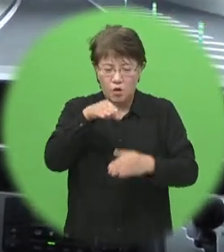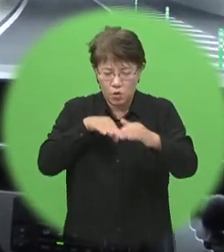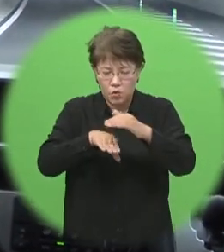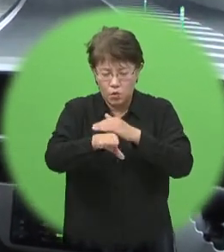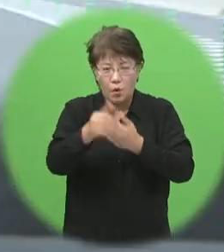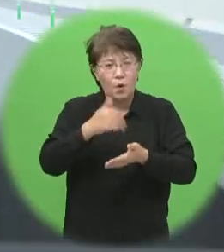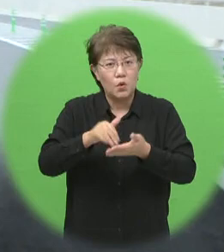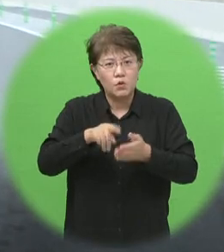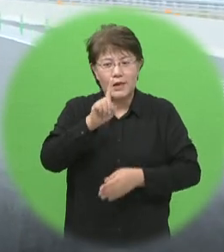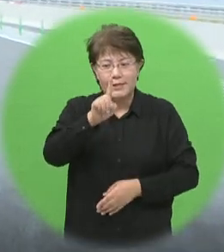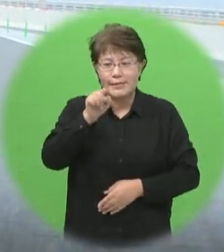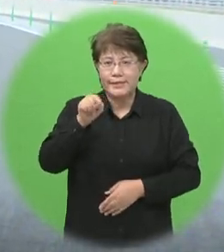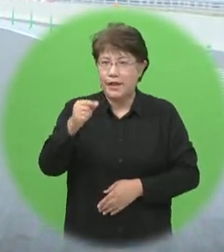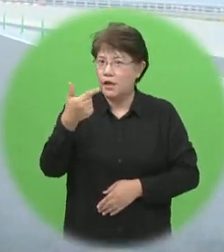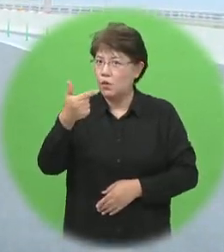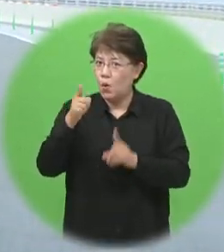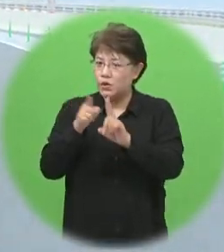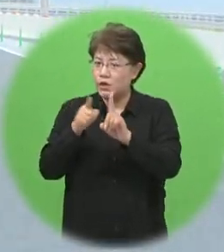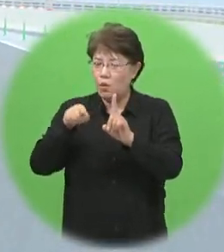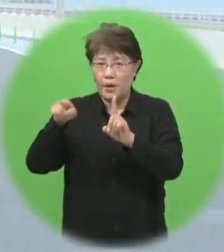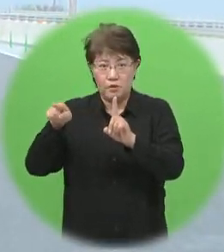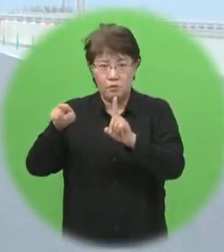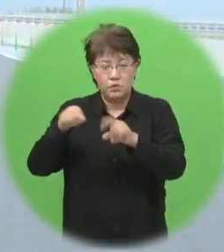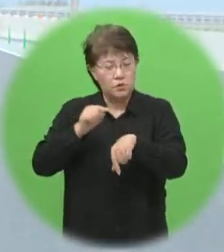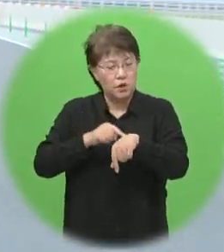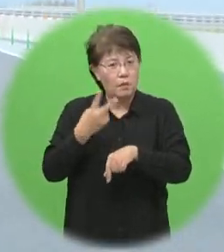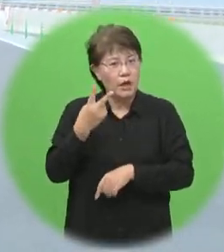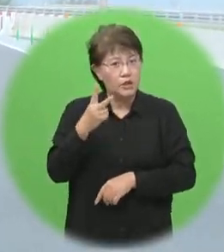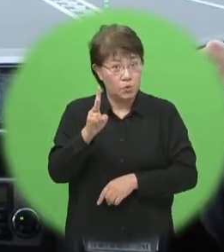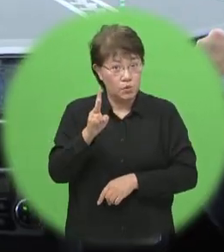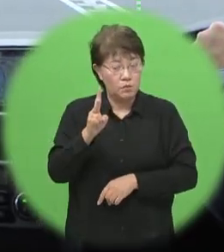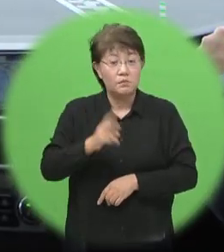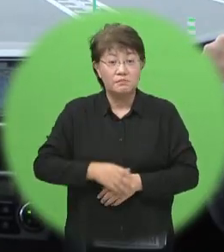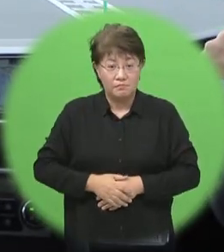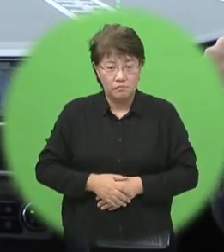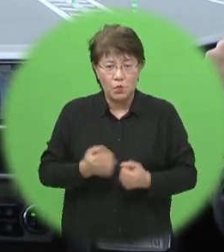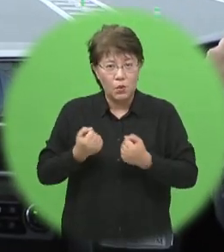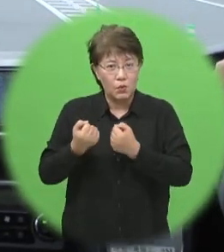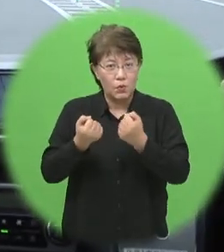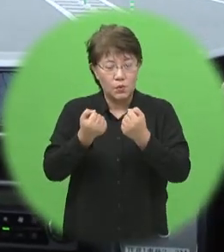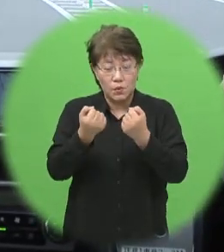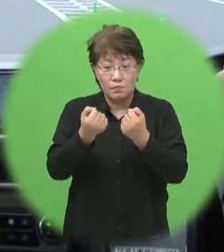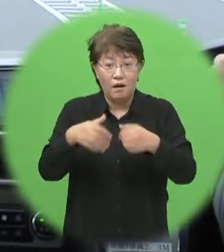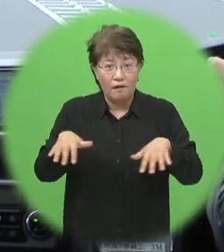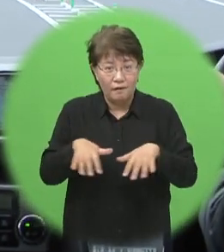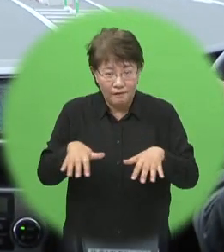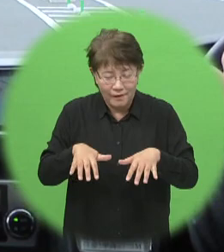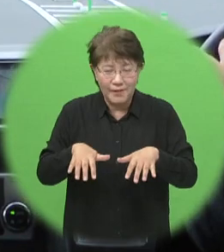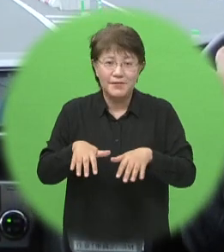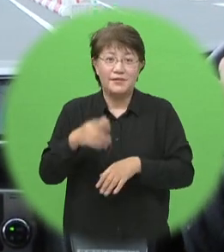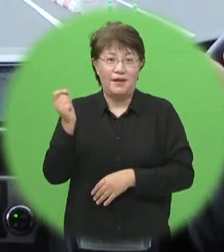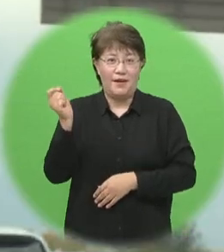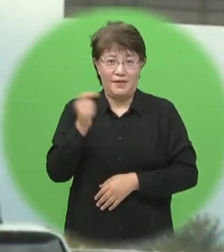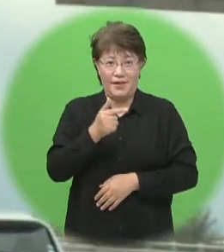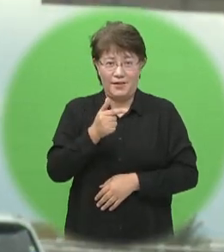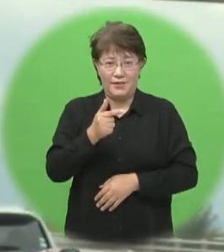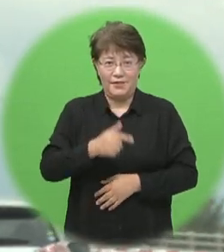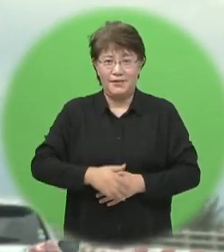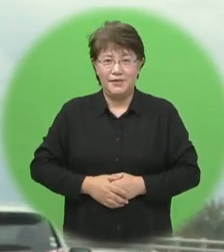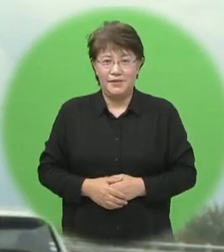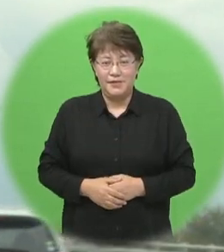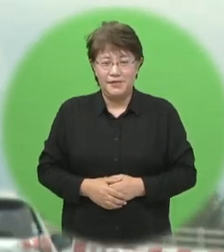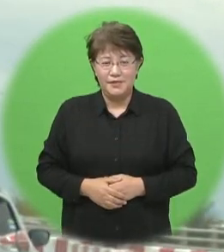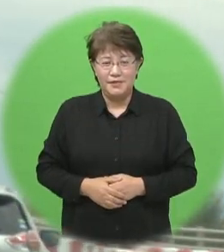1.6 キロの距離、時間にして2分。 あっという間に落合西インターチェンジに着きました